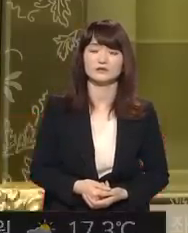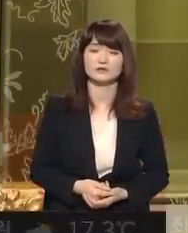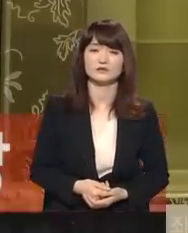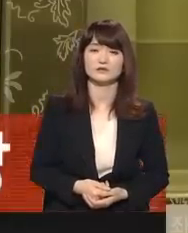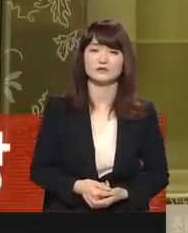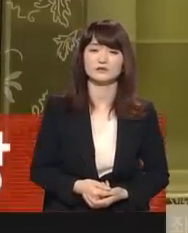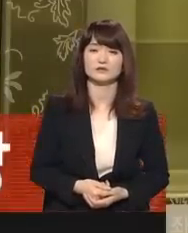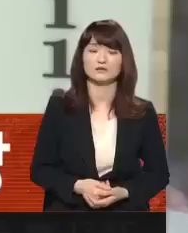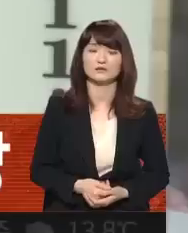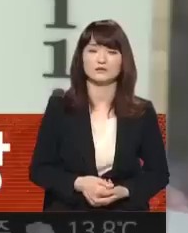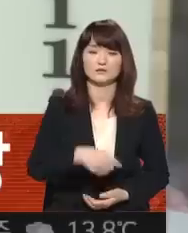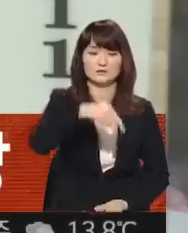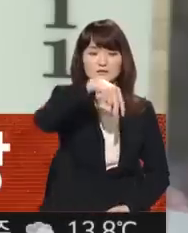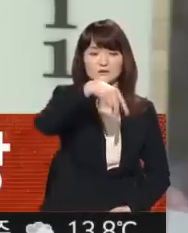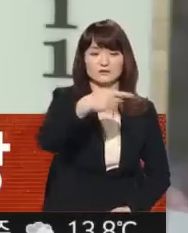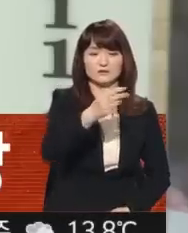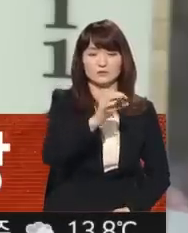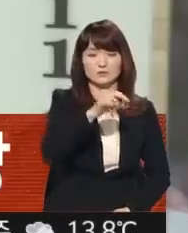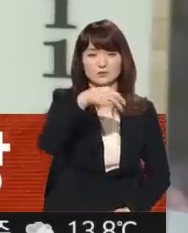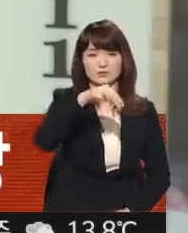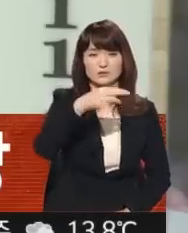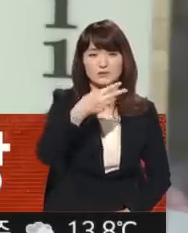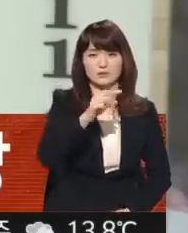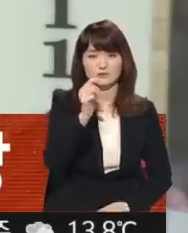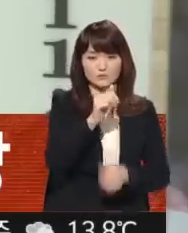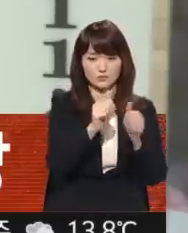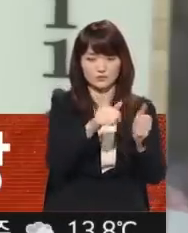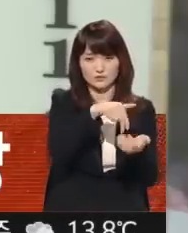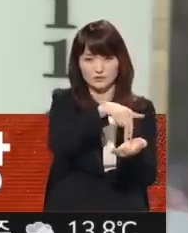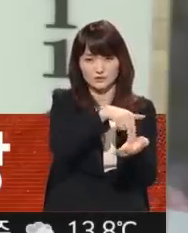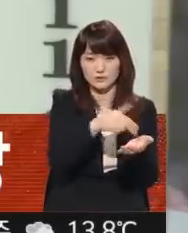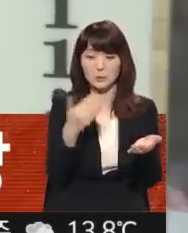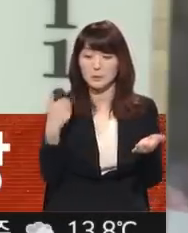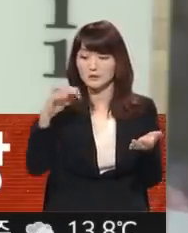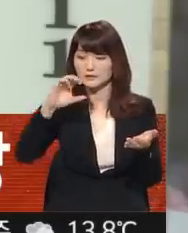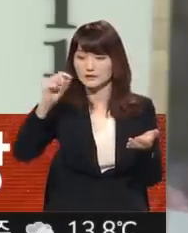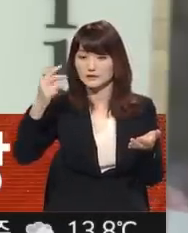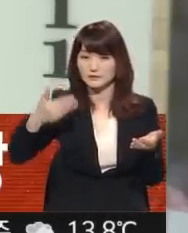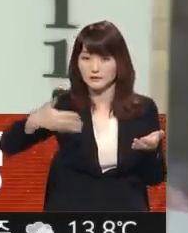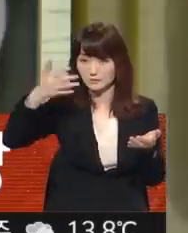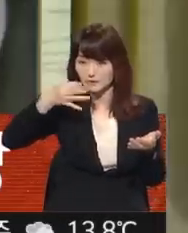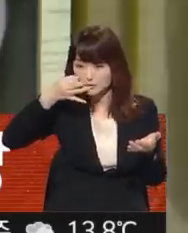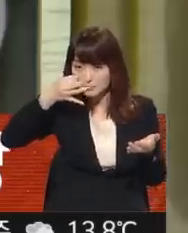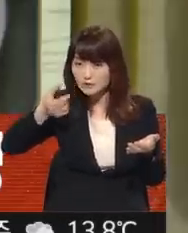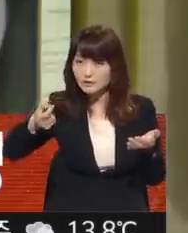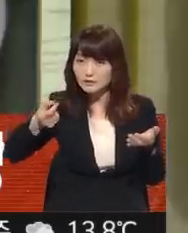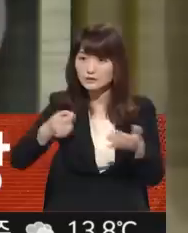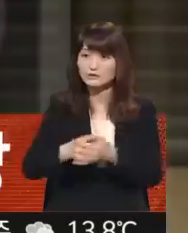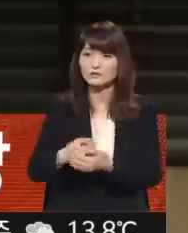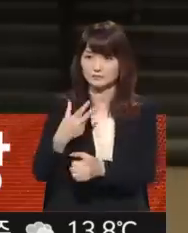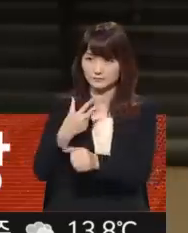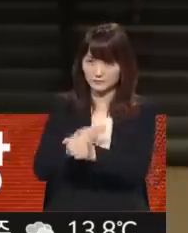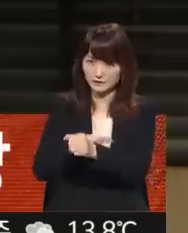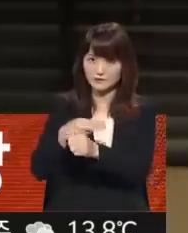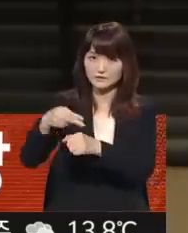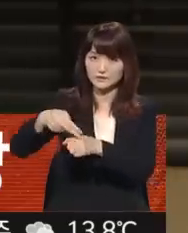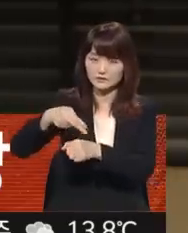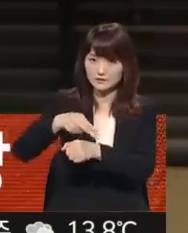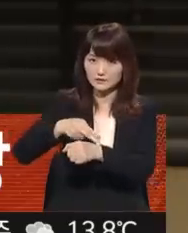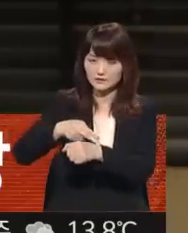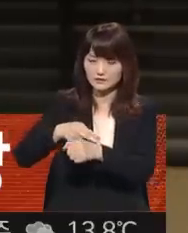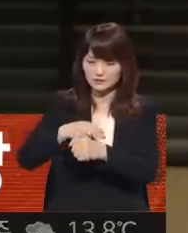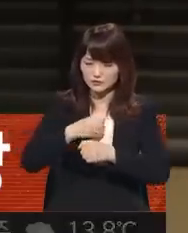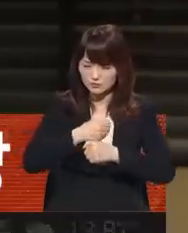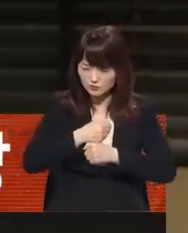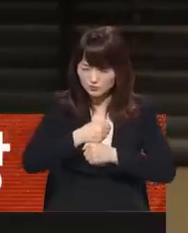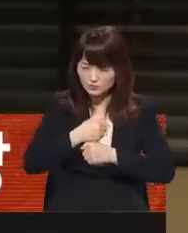변호사 얘기를 들어보면 우리가 조금 전에 CCTV 영상을 봤던 것처럼 이거는 마취가 주의관처럼을 소홀히 했다라는